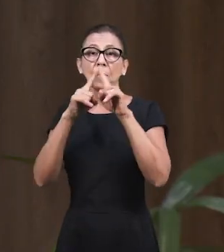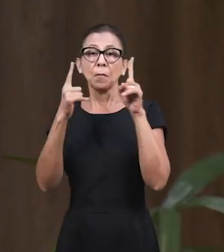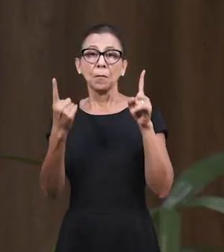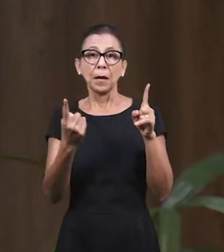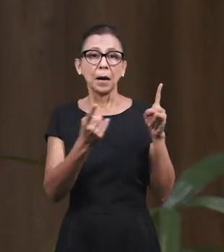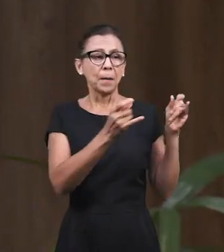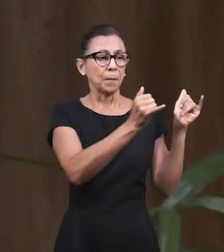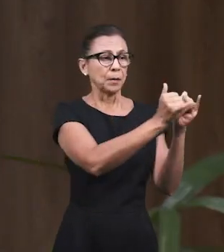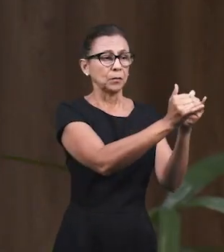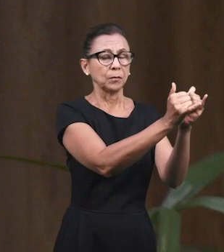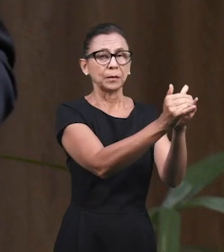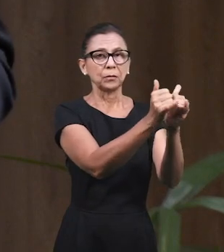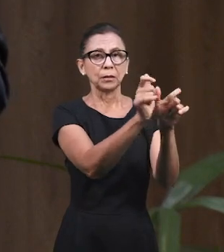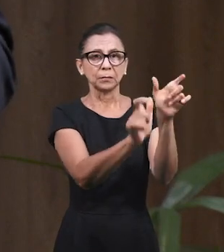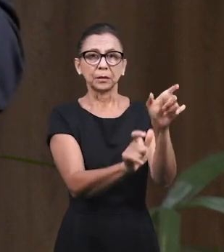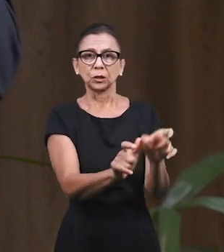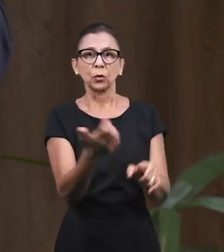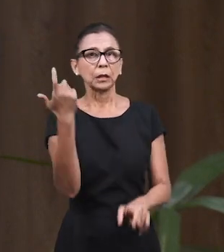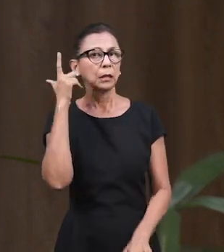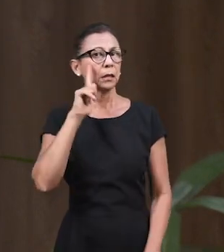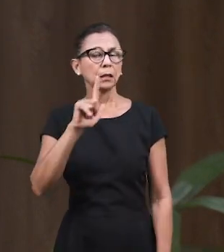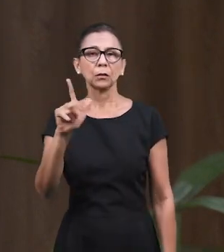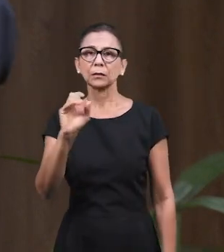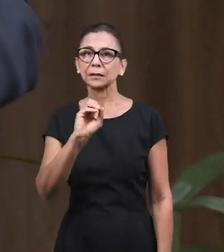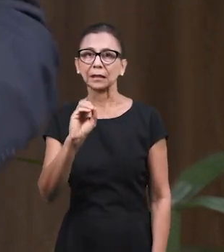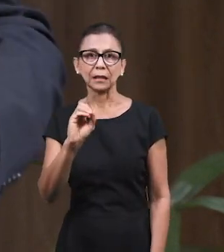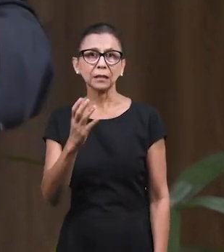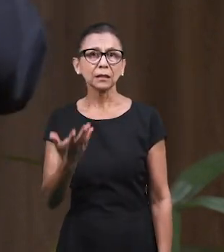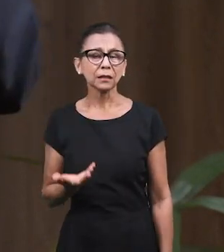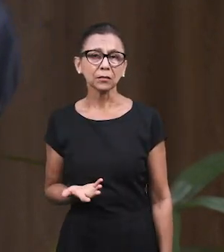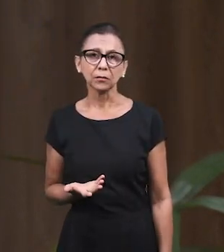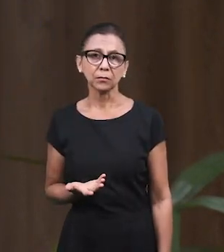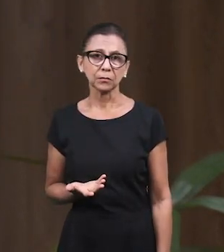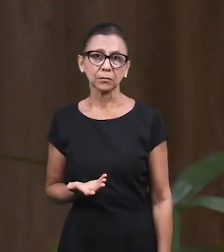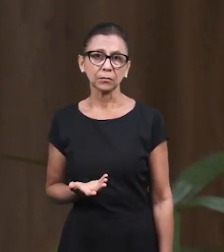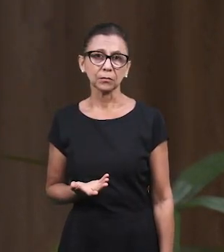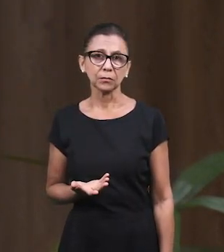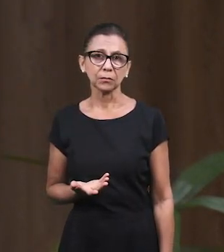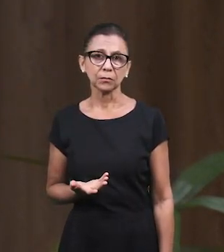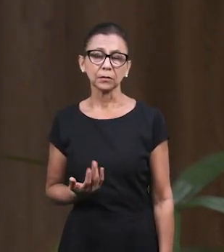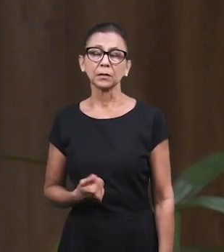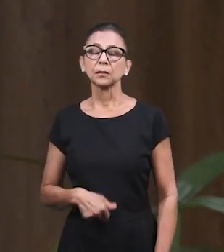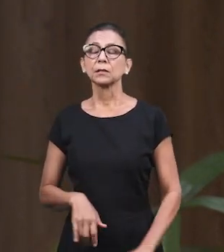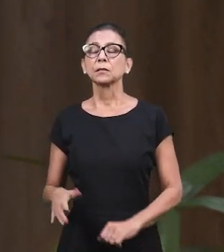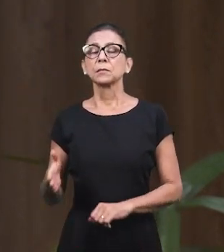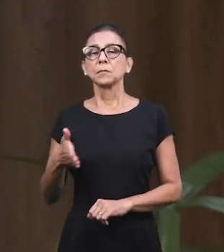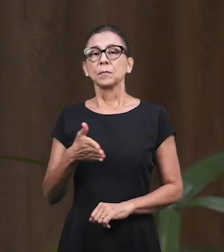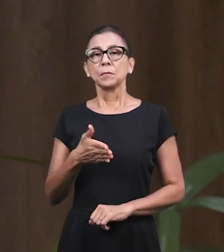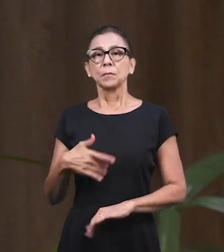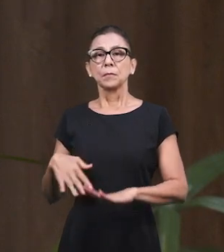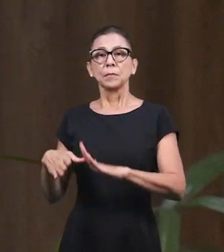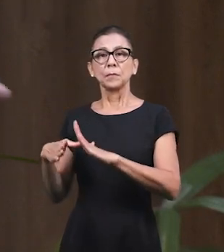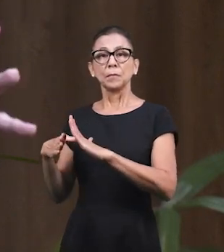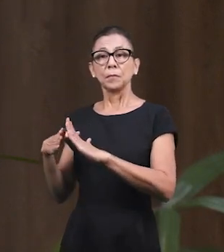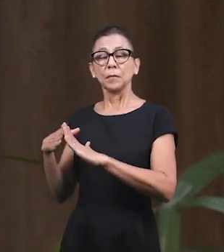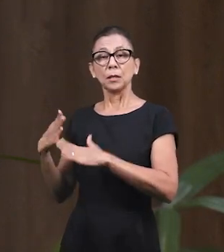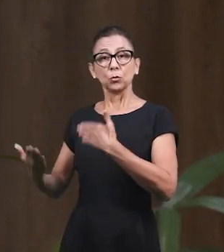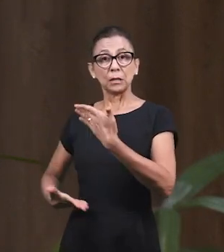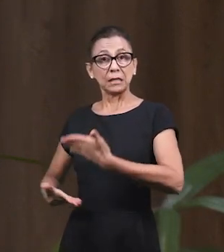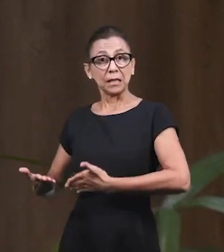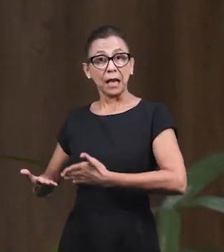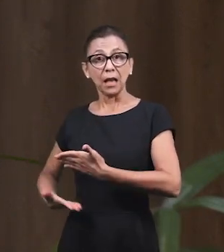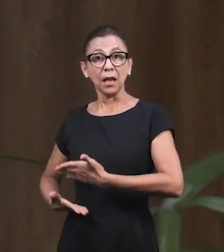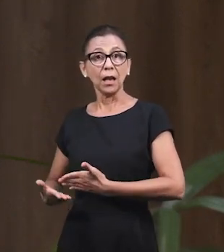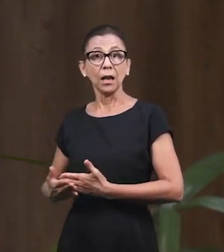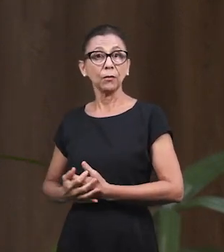est tenu comme un serviteur mauvais. En vérité, il n'a pas la place dans le royaume de Dieu, dans l'œuvre de Dieu, dans l'Église